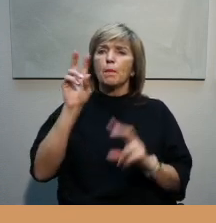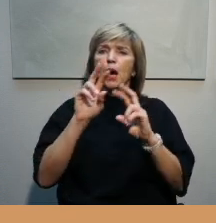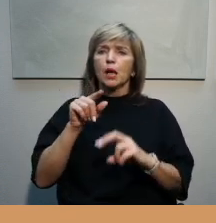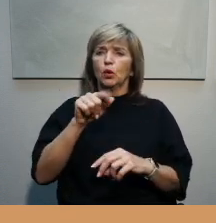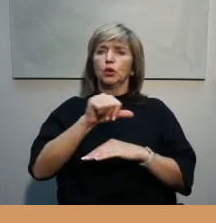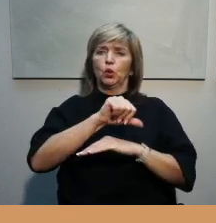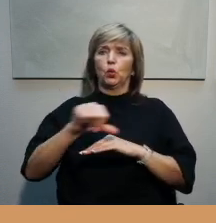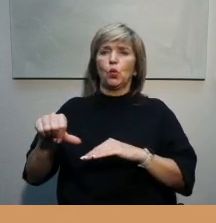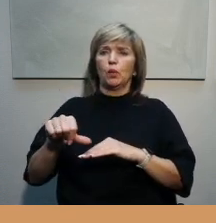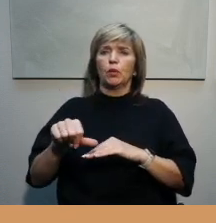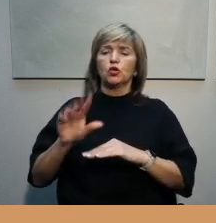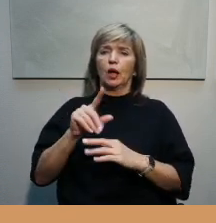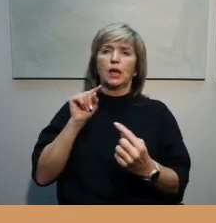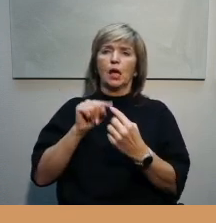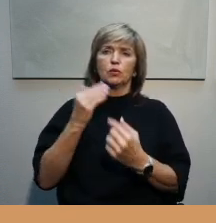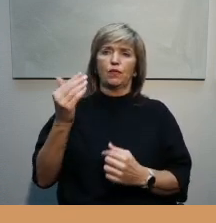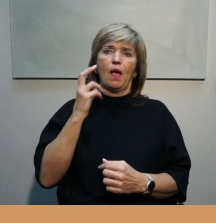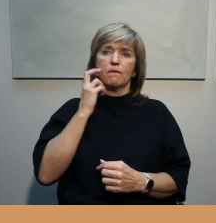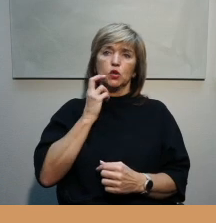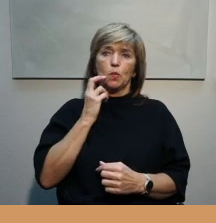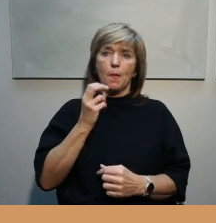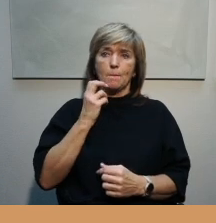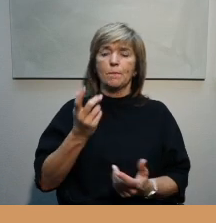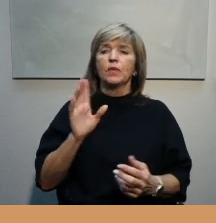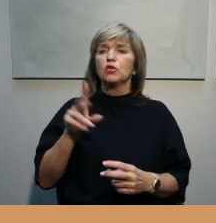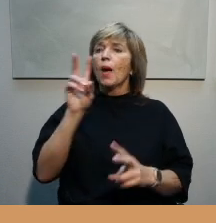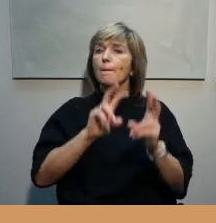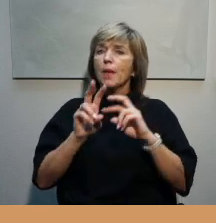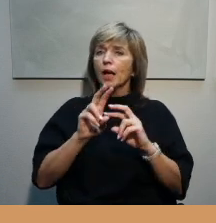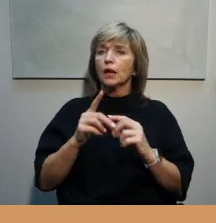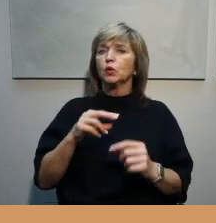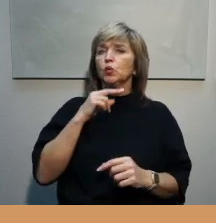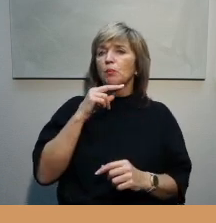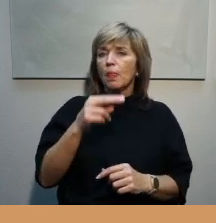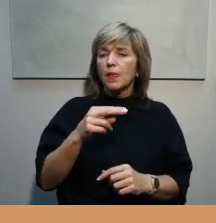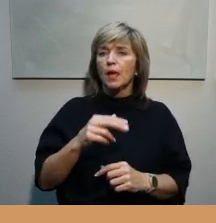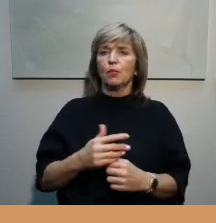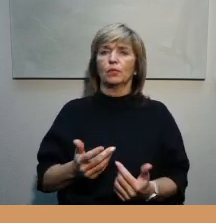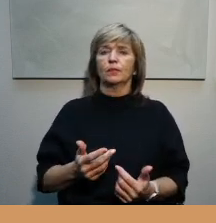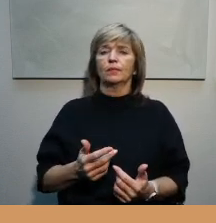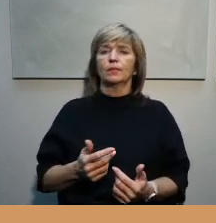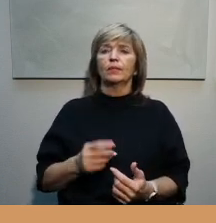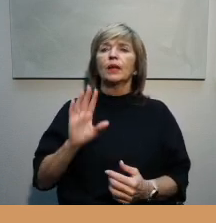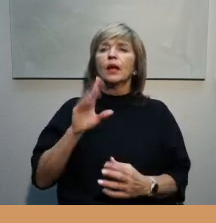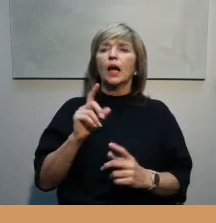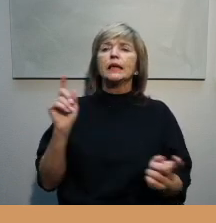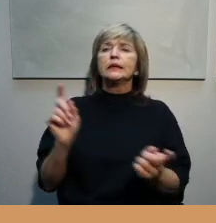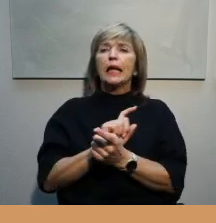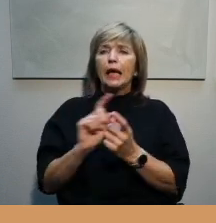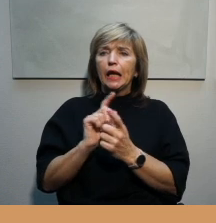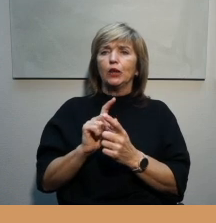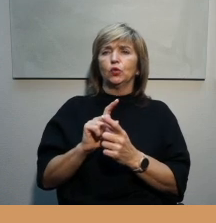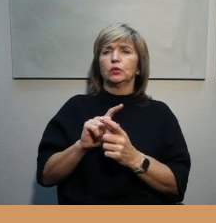vienkārši robežas, kas ir atbilstoši viņa vecumam. Viņš var meklēt uzmanību, arī strīdoties